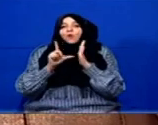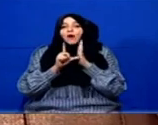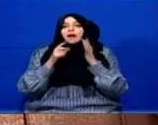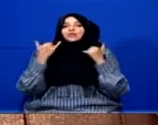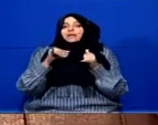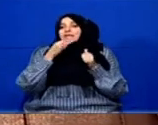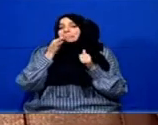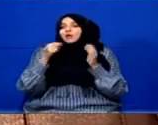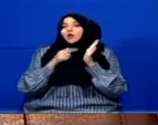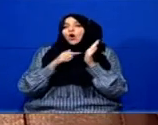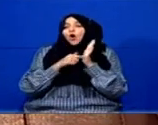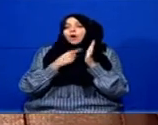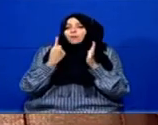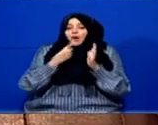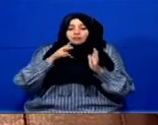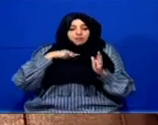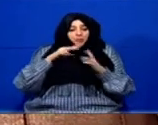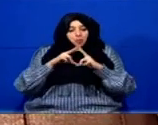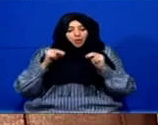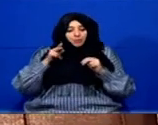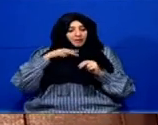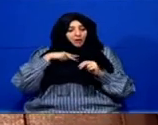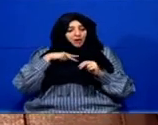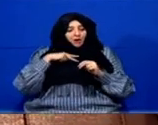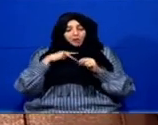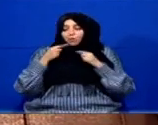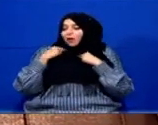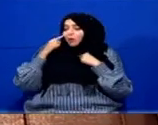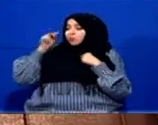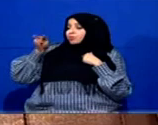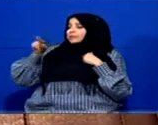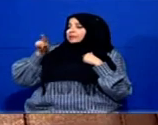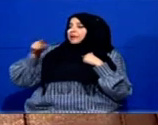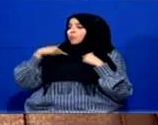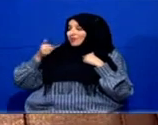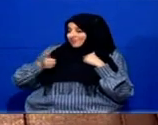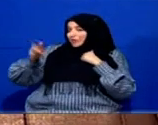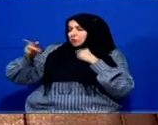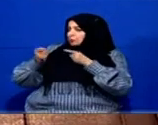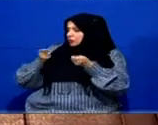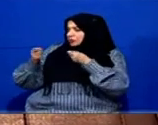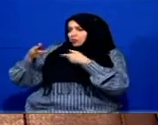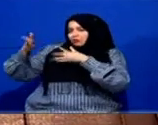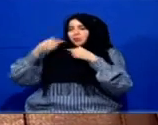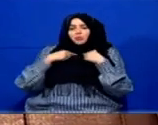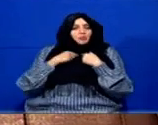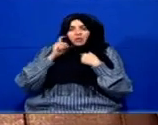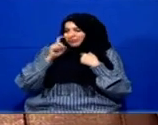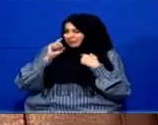اذا راى بان ذلك الوكيل لا يحسن التصرف كما قلت